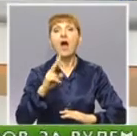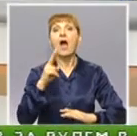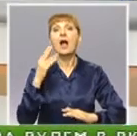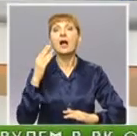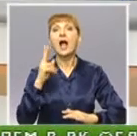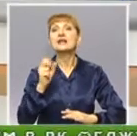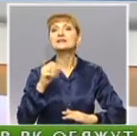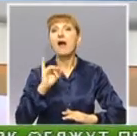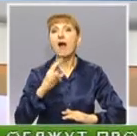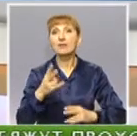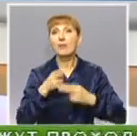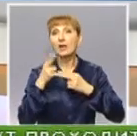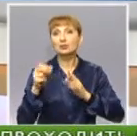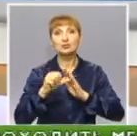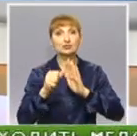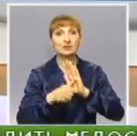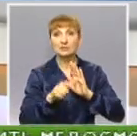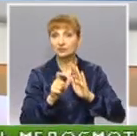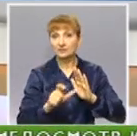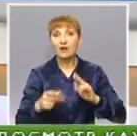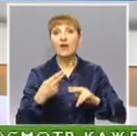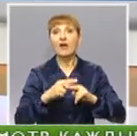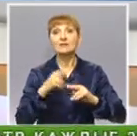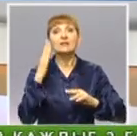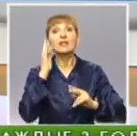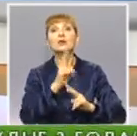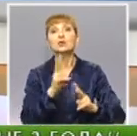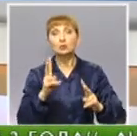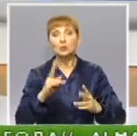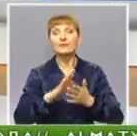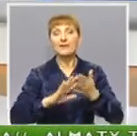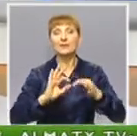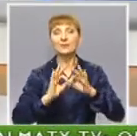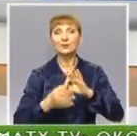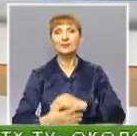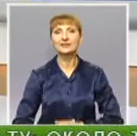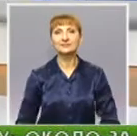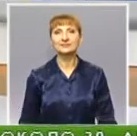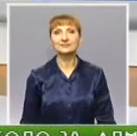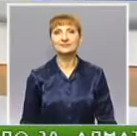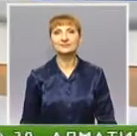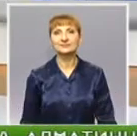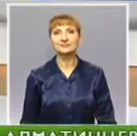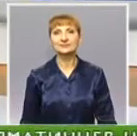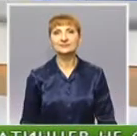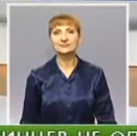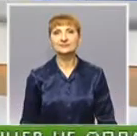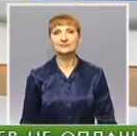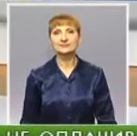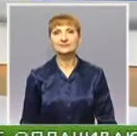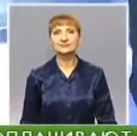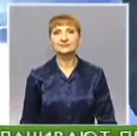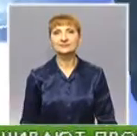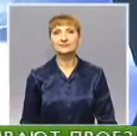претендентов, а в Казань поедут 16 человек. Кто эти таланты, в материале Жадыры Джалдыбаевой.